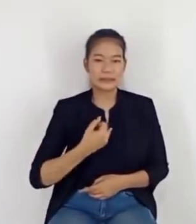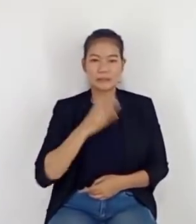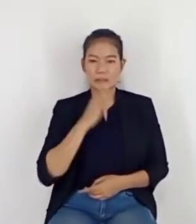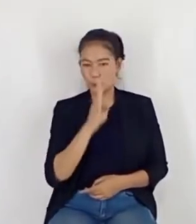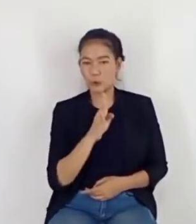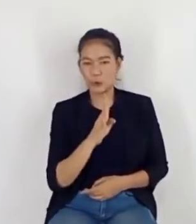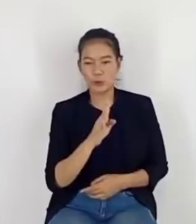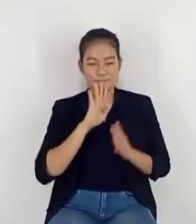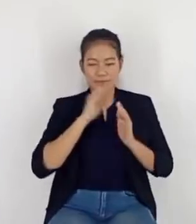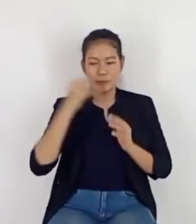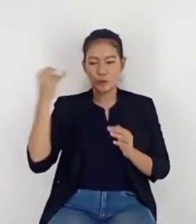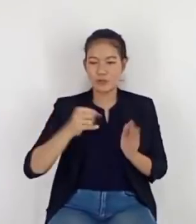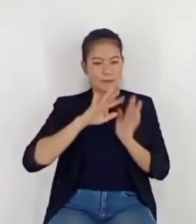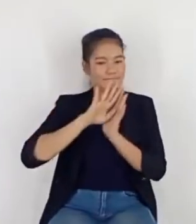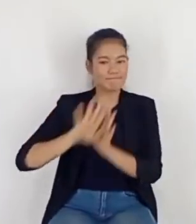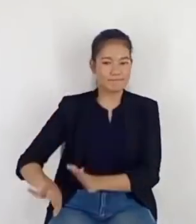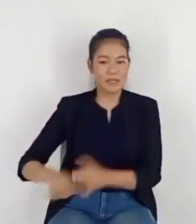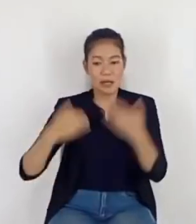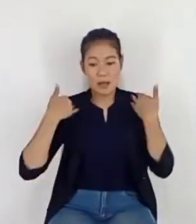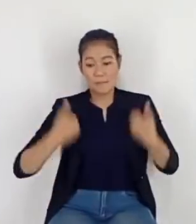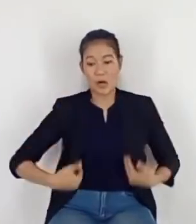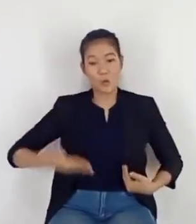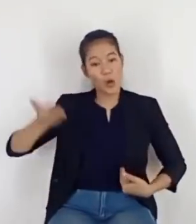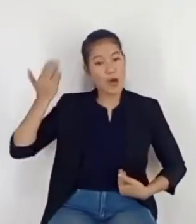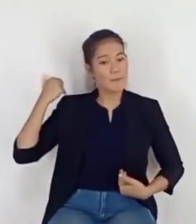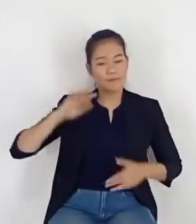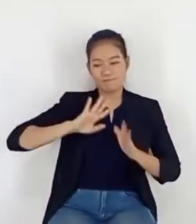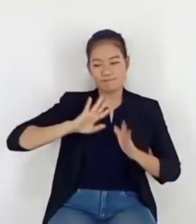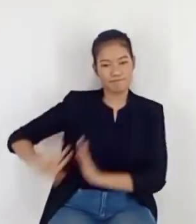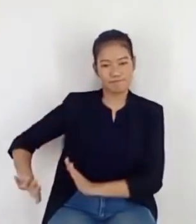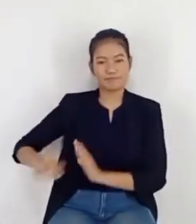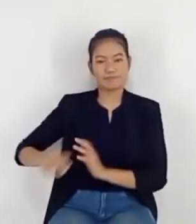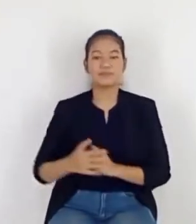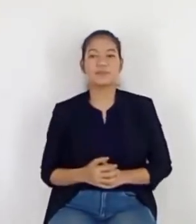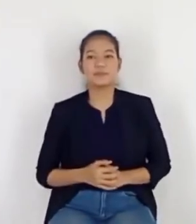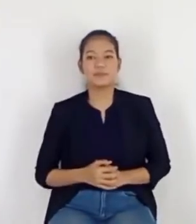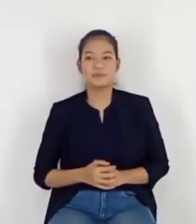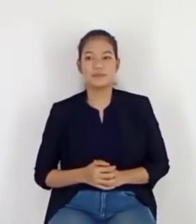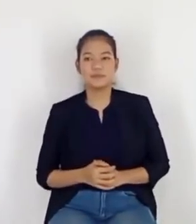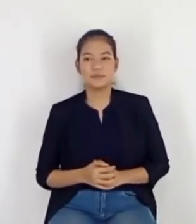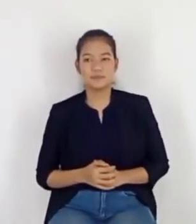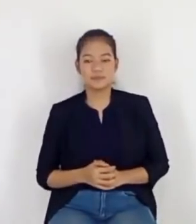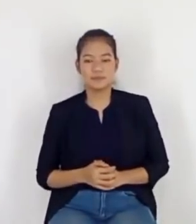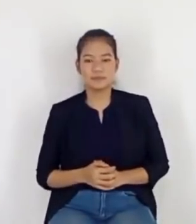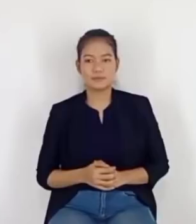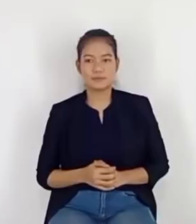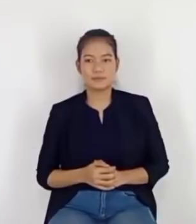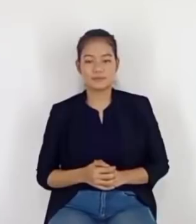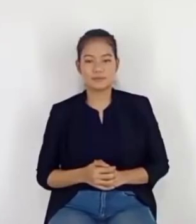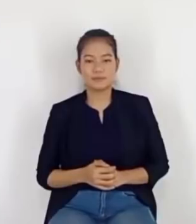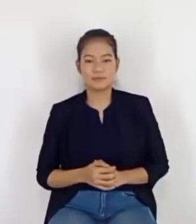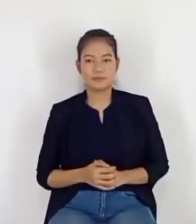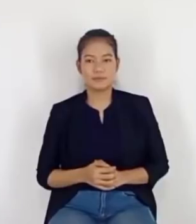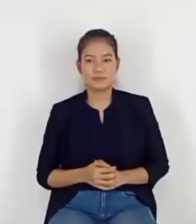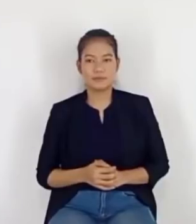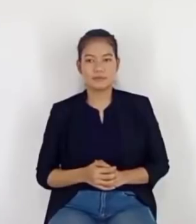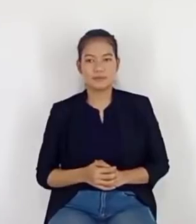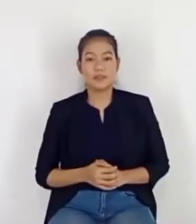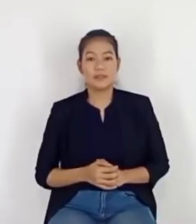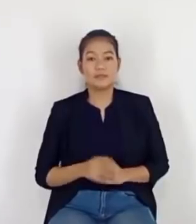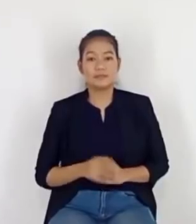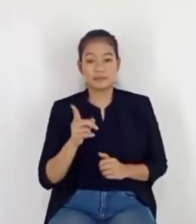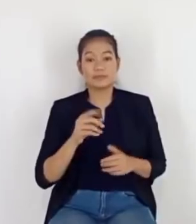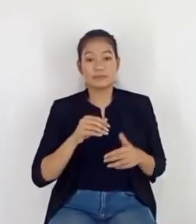mau meninggalkan perilaku kanak-kanak. Diberikan simbol air. Dan dalam